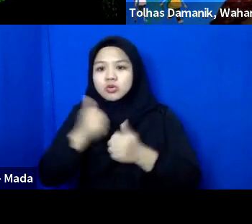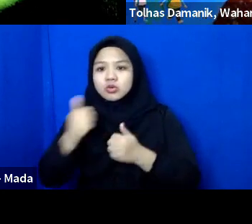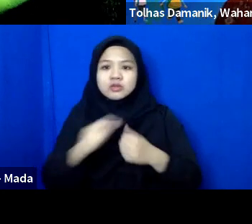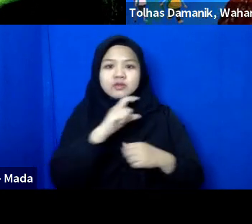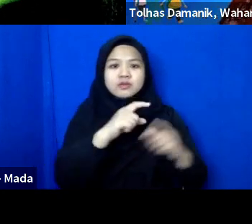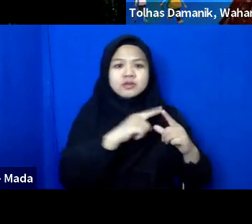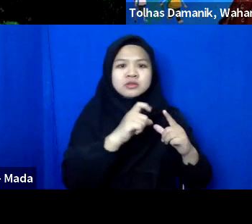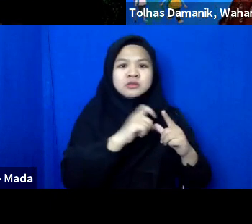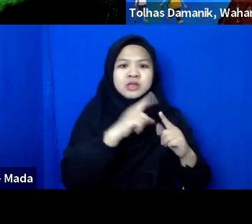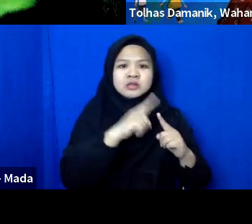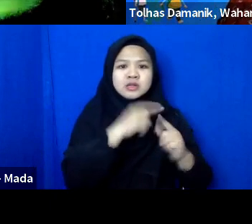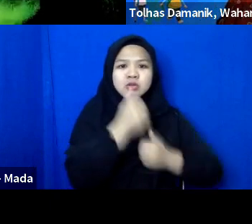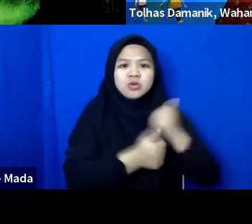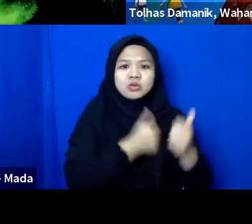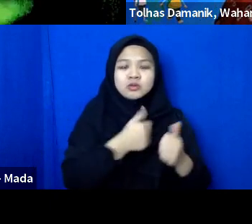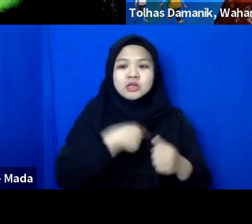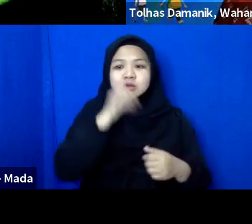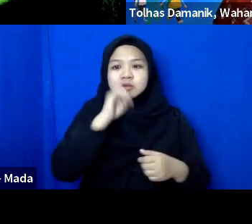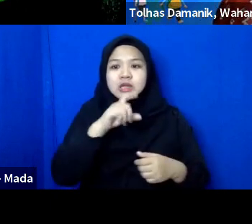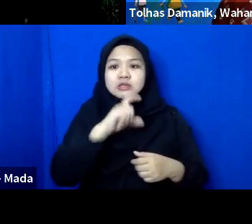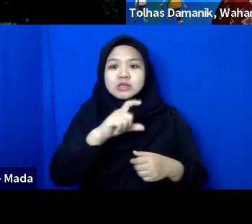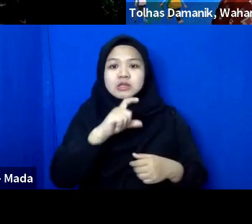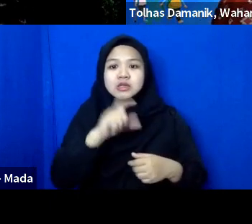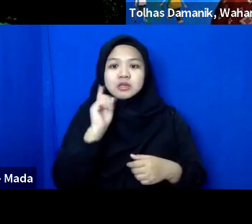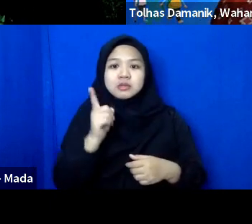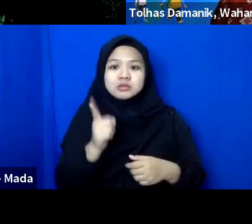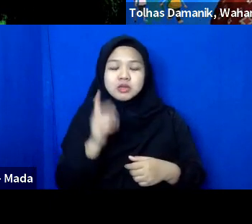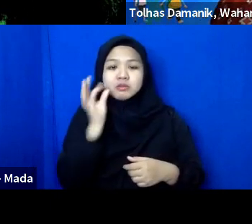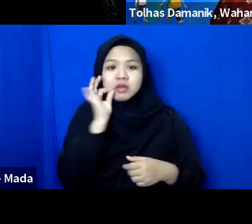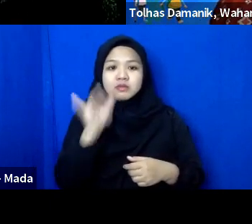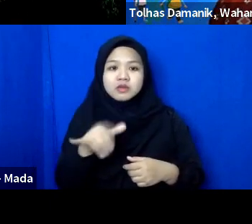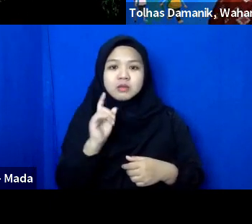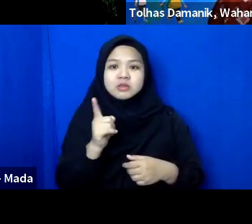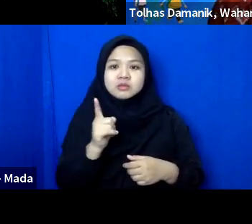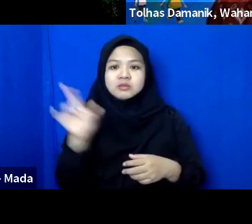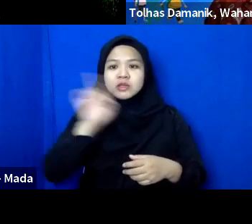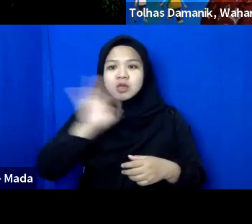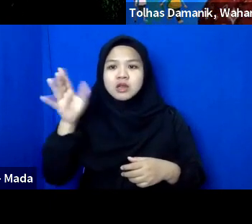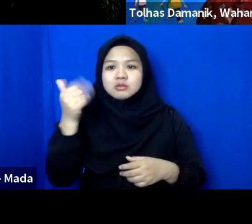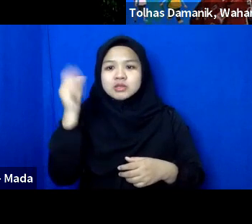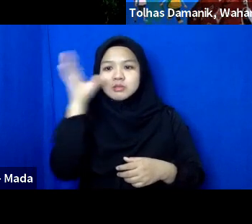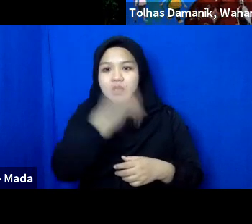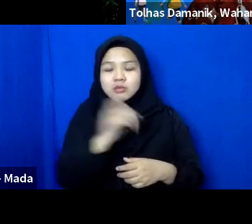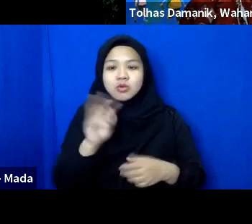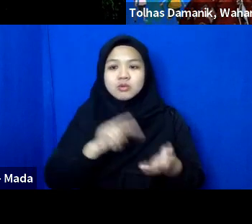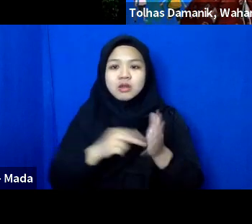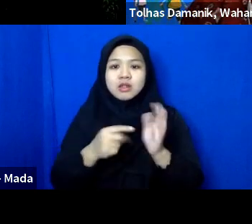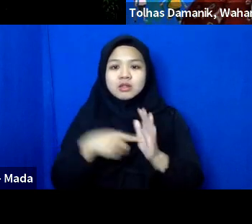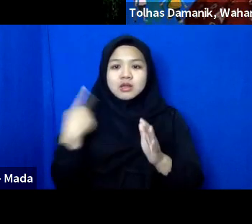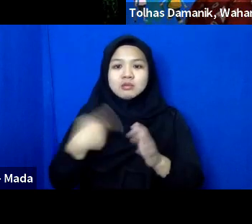reproduktif kenapa saya gunakan kakak mohon maaf ya ini agar yang lain bisa paham bukan berarti kami